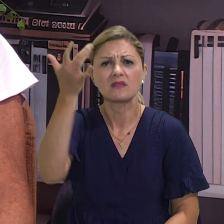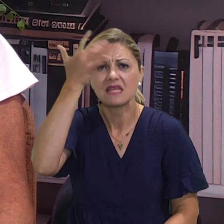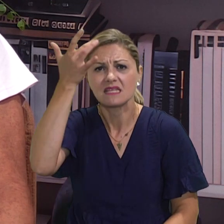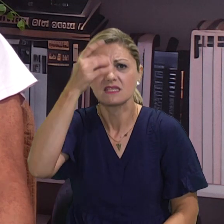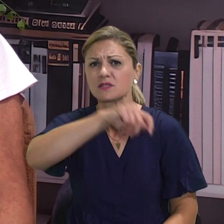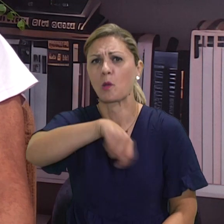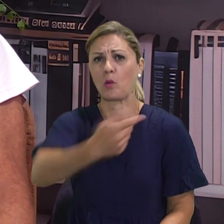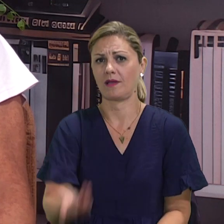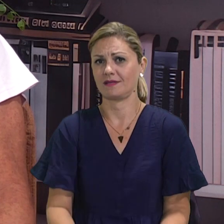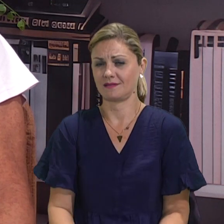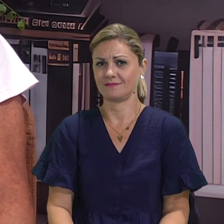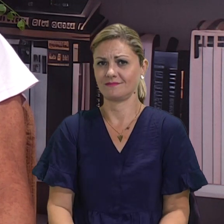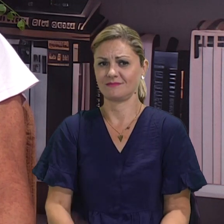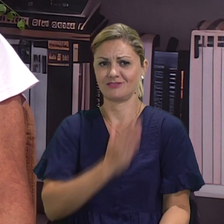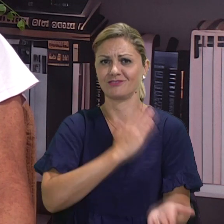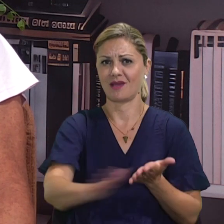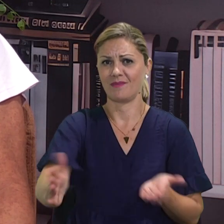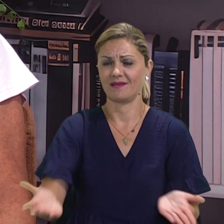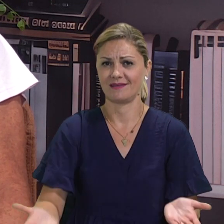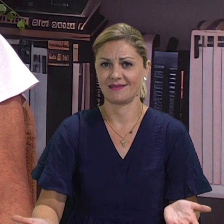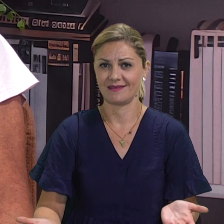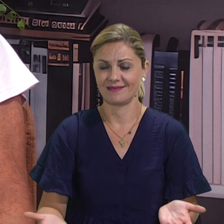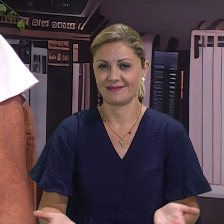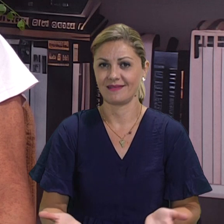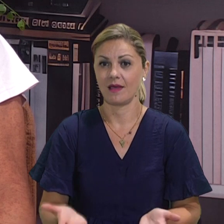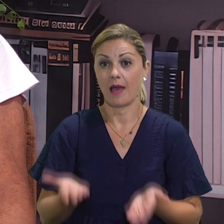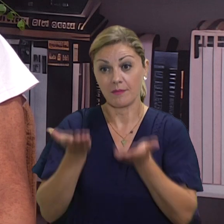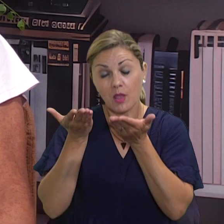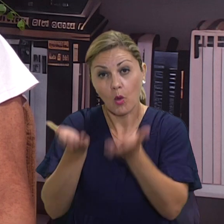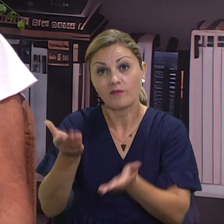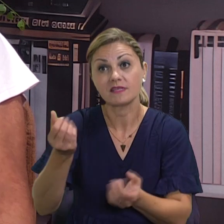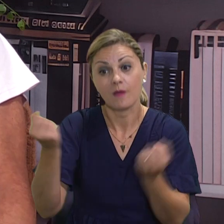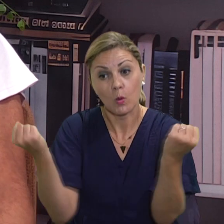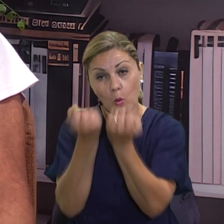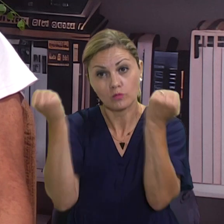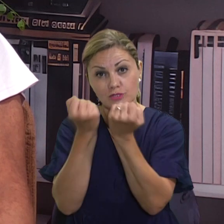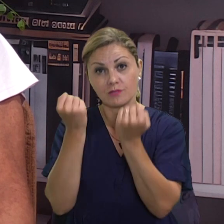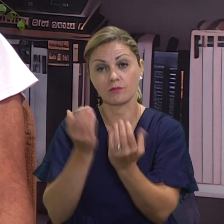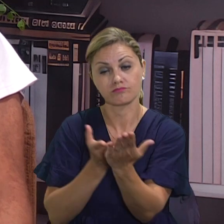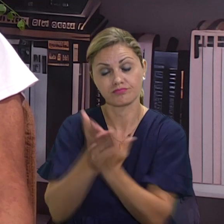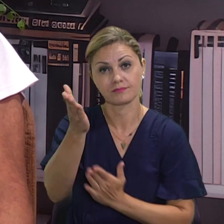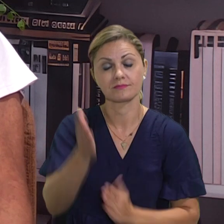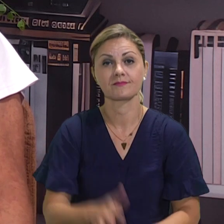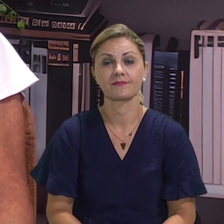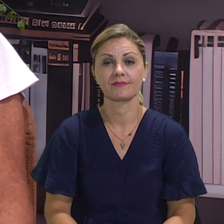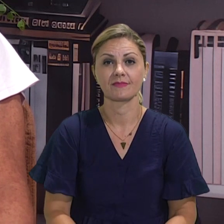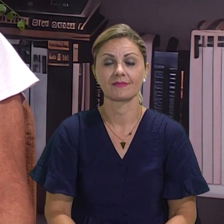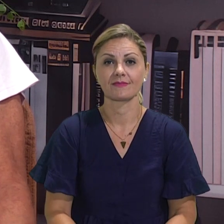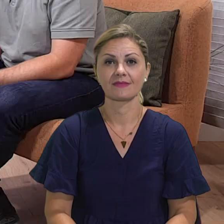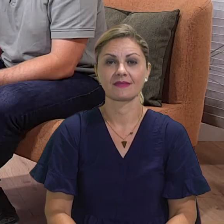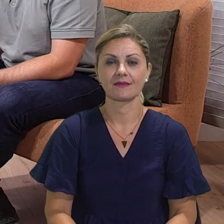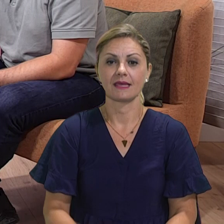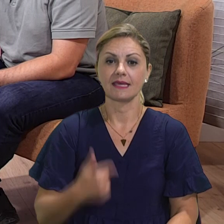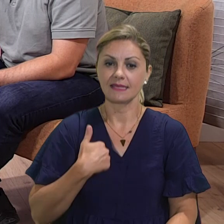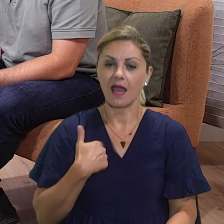pa se njegov čitava djelatnost svodi na to da zna očisti kumpir. Prema tome, znači,